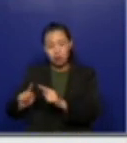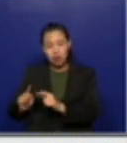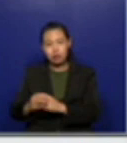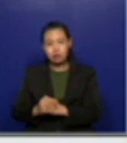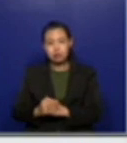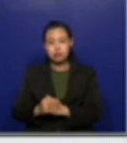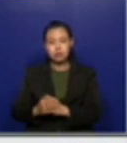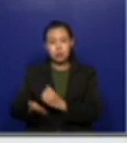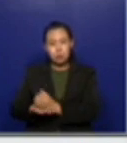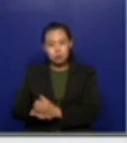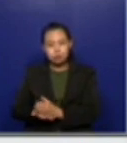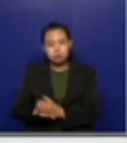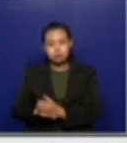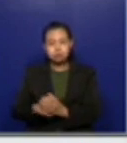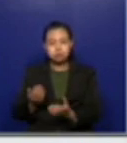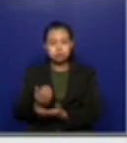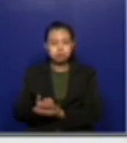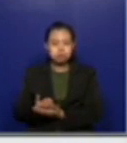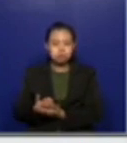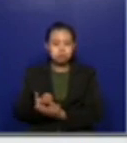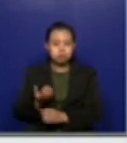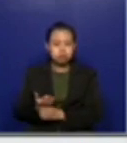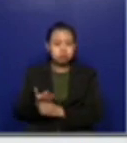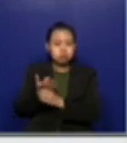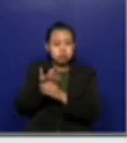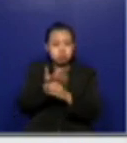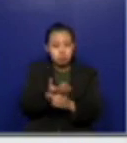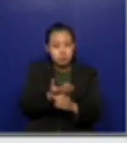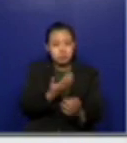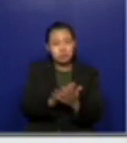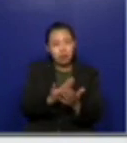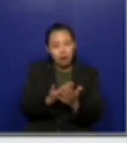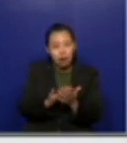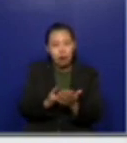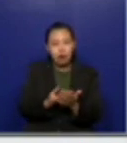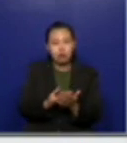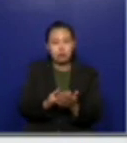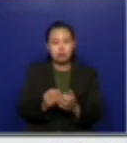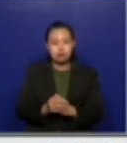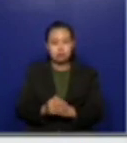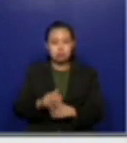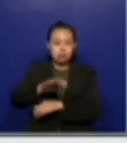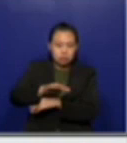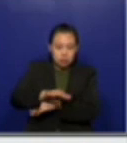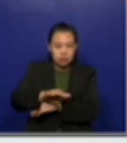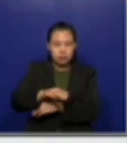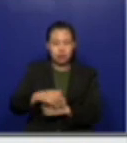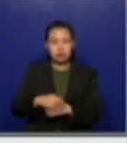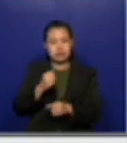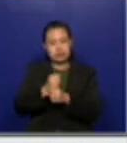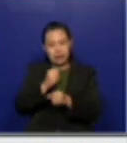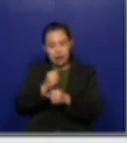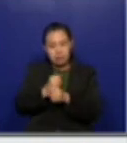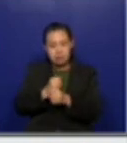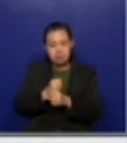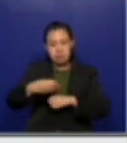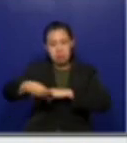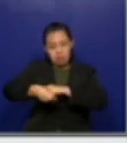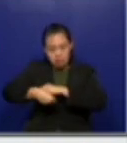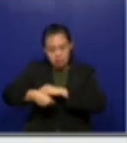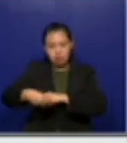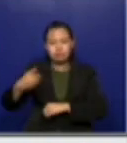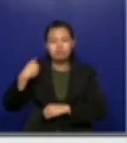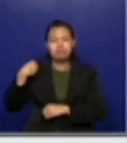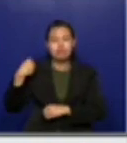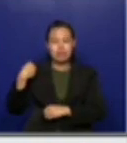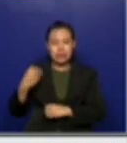พานให้ท่านน่ะท่านต้องระวังนะท่านพูดถูกแล้วไม่เย็นเนี่ยบอกว่าอย่าเพิ่งอนุมัติเนี่ยข้างในมันมีไส้ครับมันเป็นขนมสอดไส้ท่านประธาน